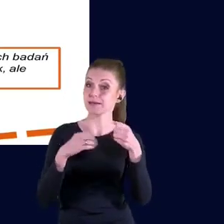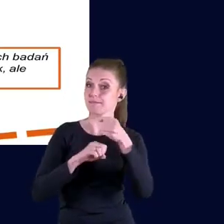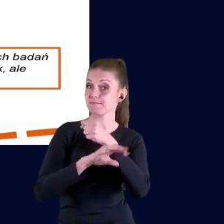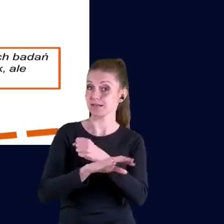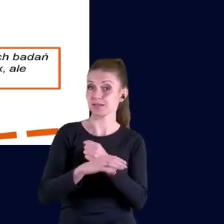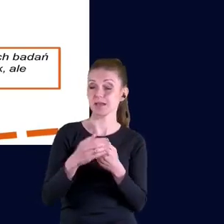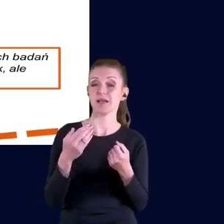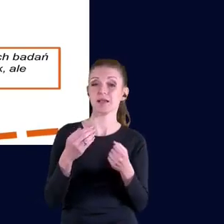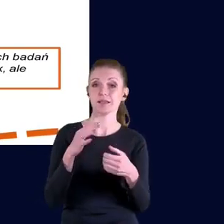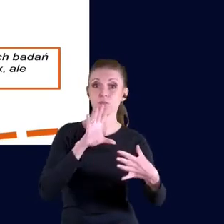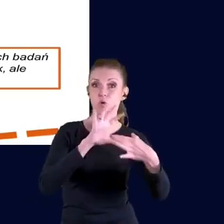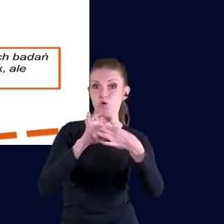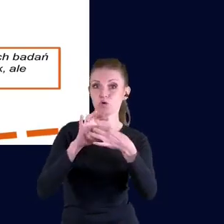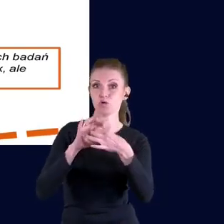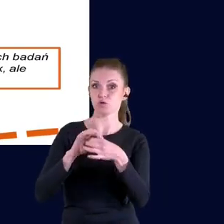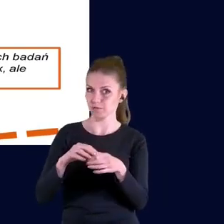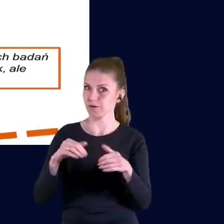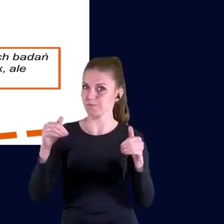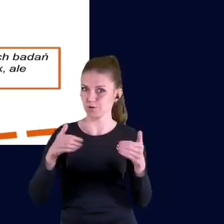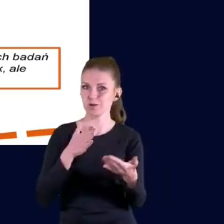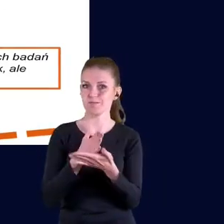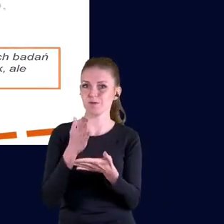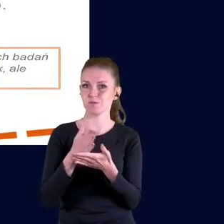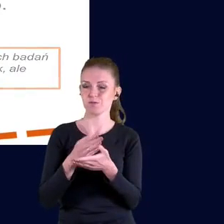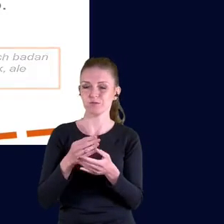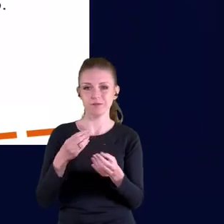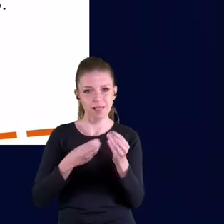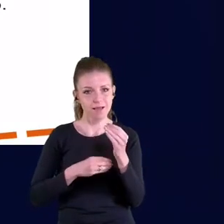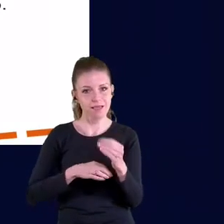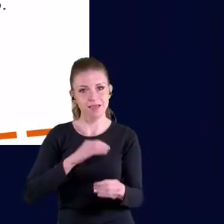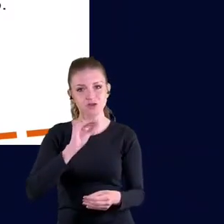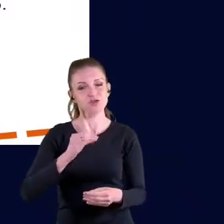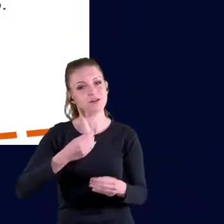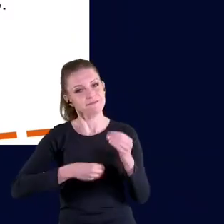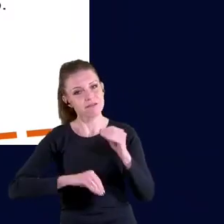Poproszę o następny chcesz